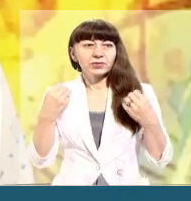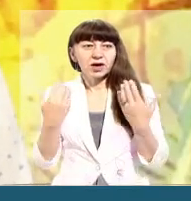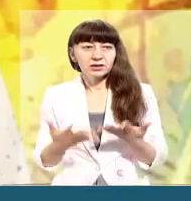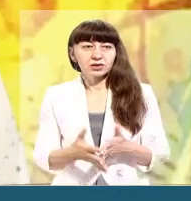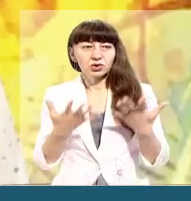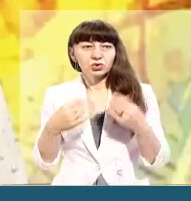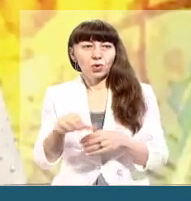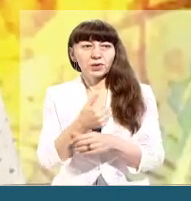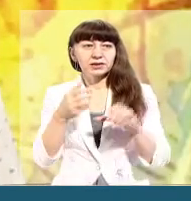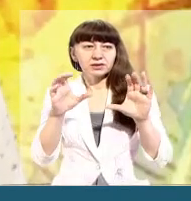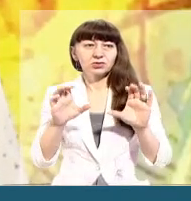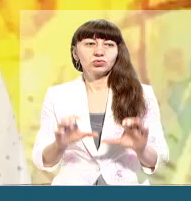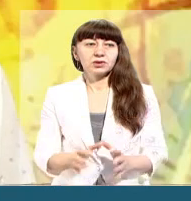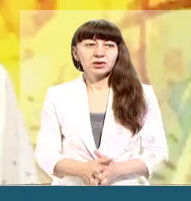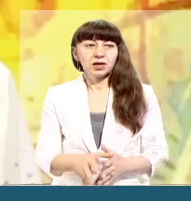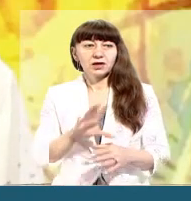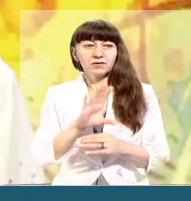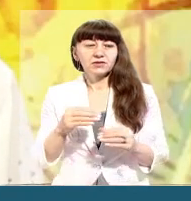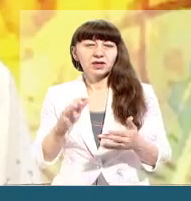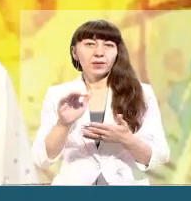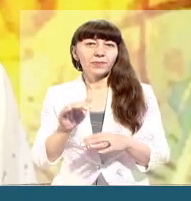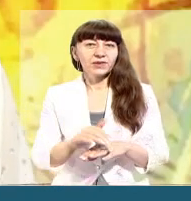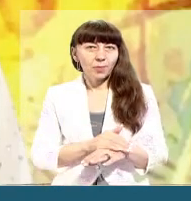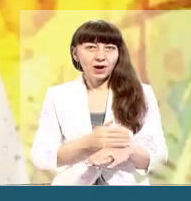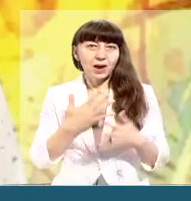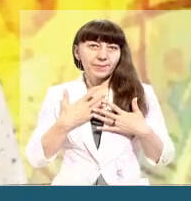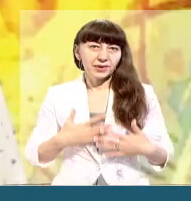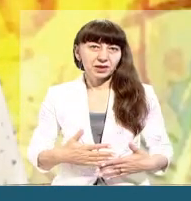праздником, с Днем Конституции, всем мира, добра,